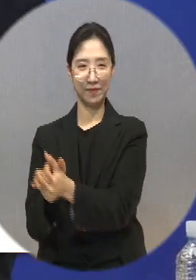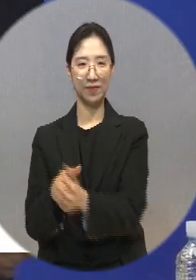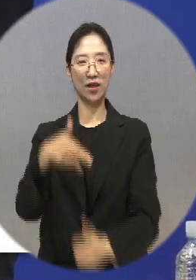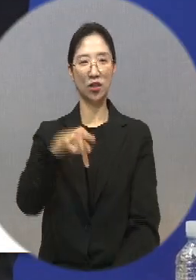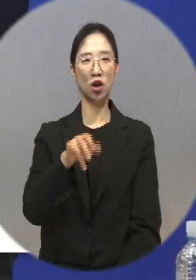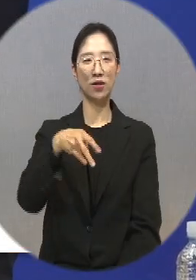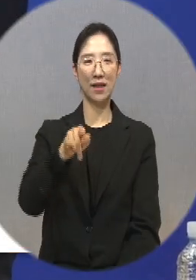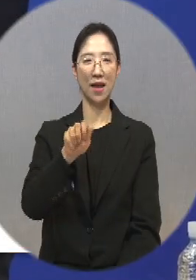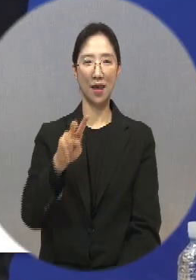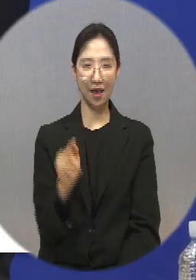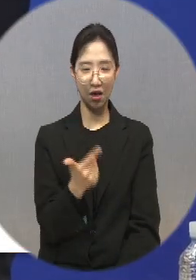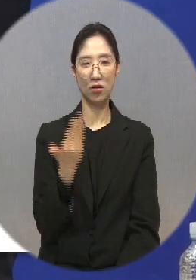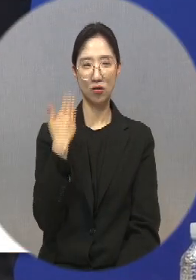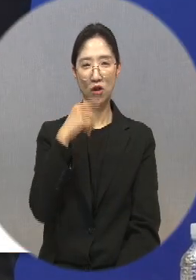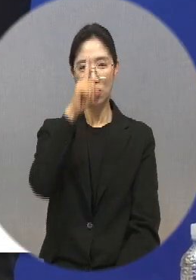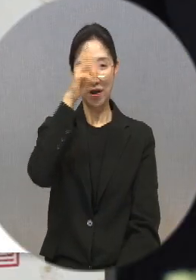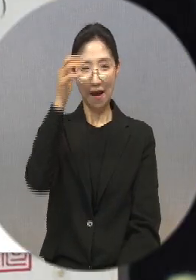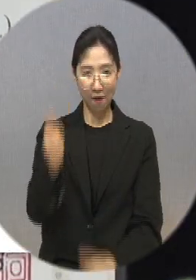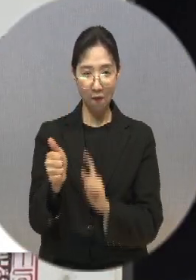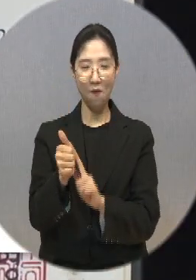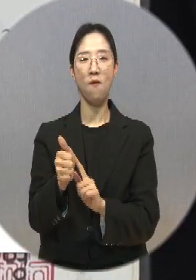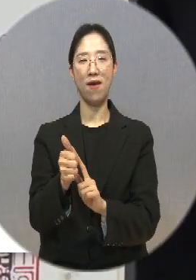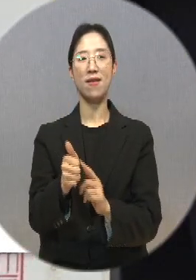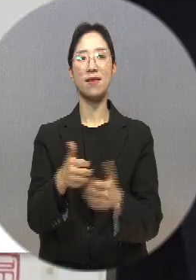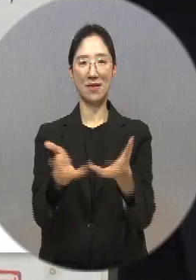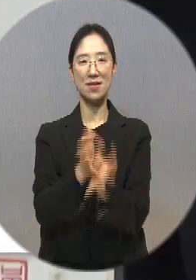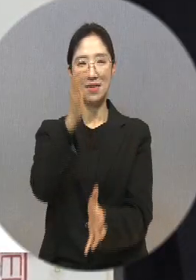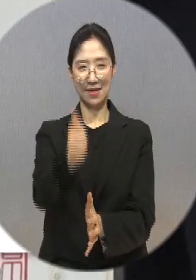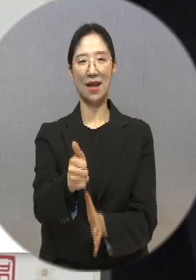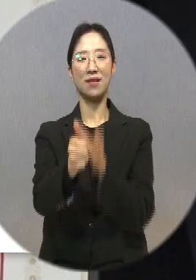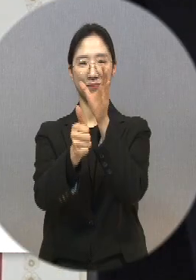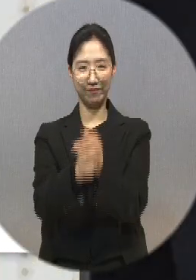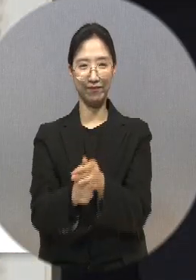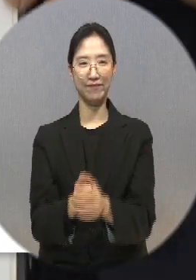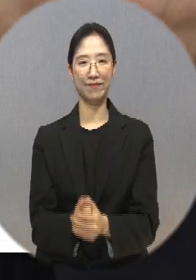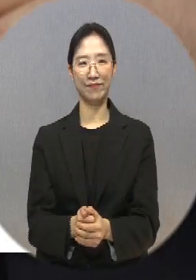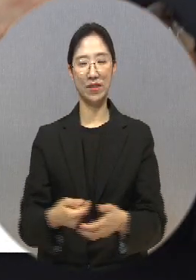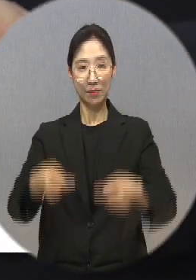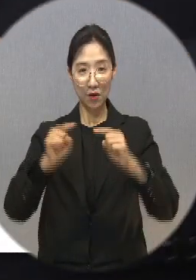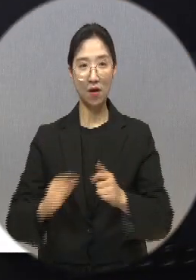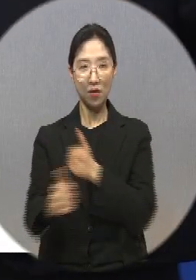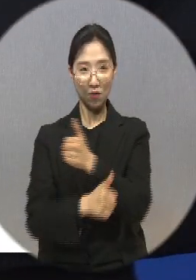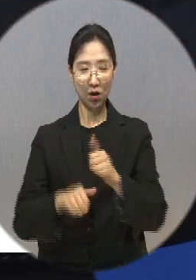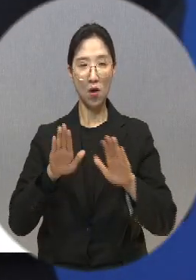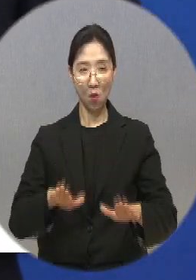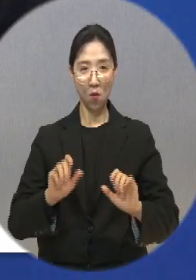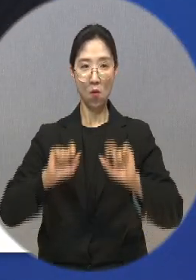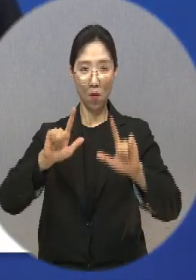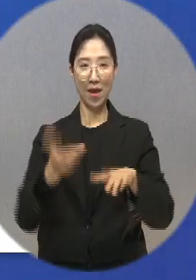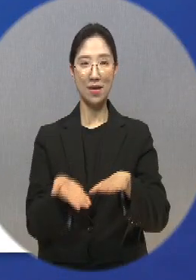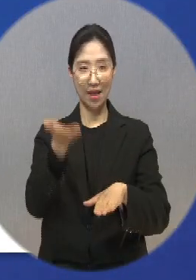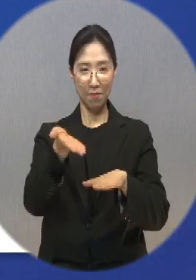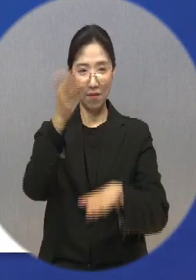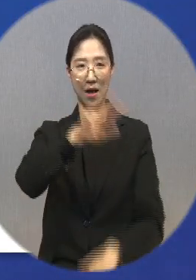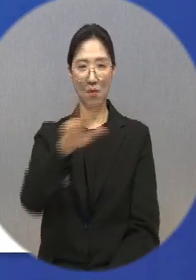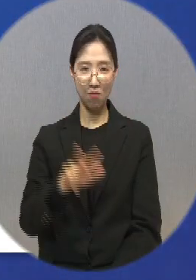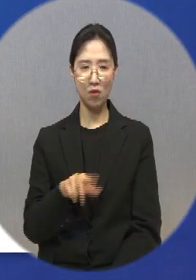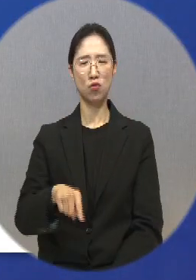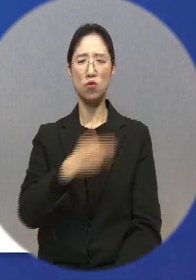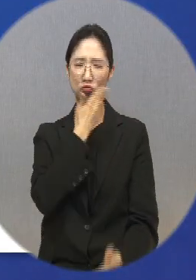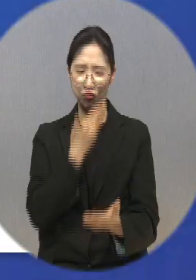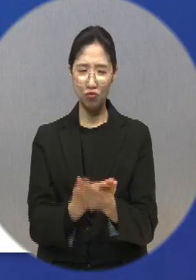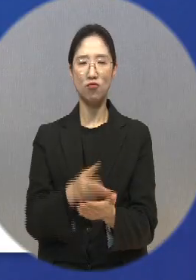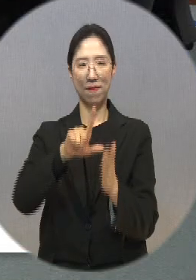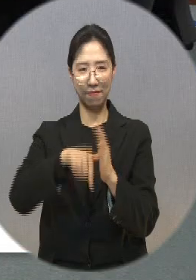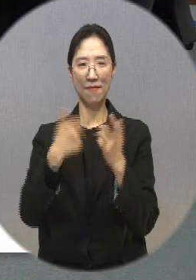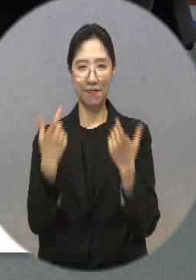정세현 전 통일부 장관을 의장으로 지명했습니다. 이날 참석한 위원들은 올해 상반기가 한반도 정세의